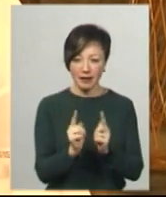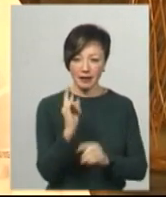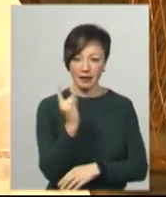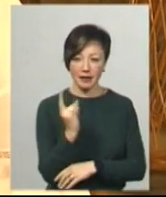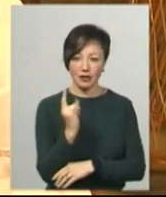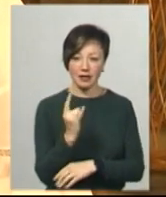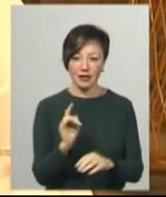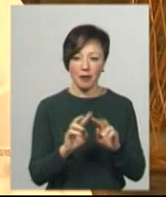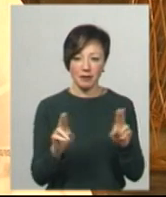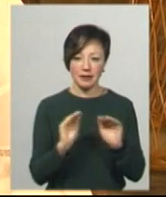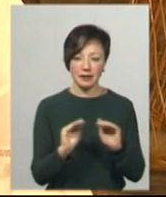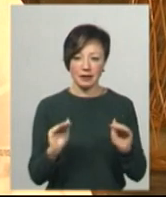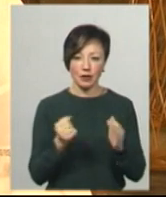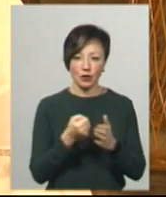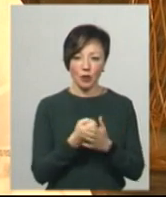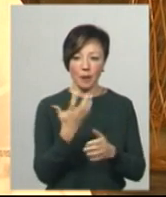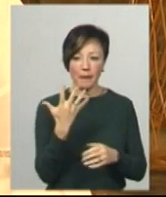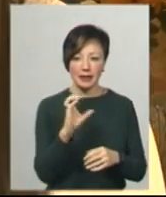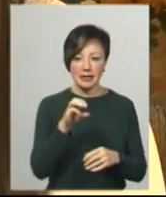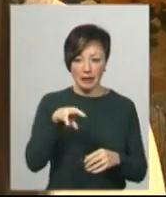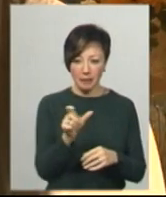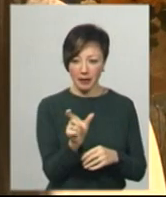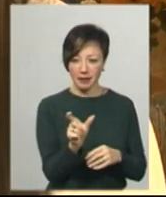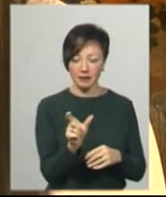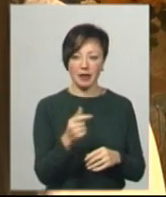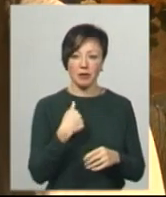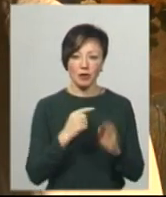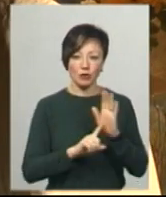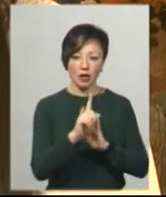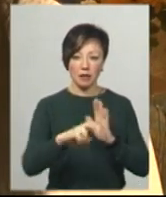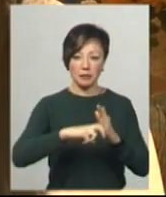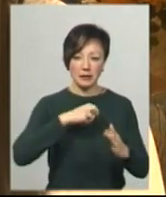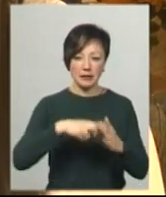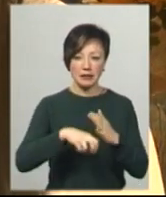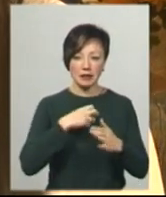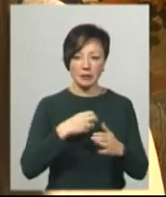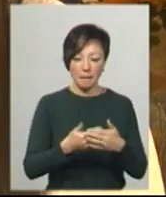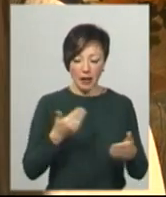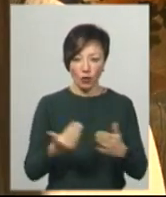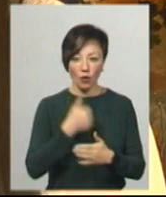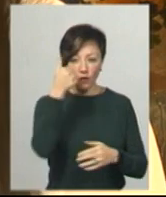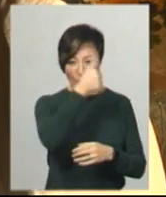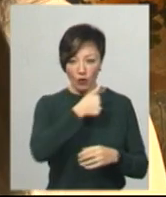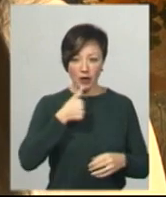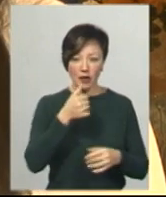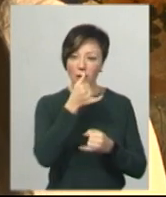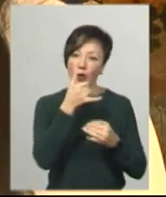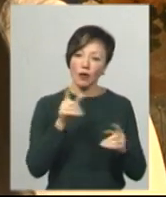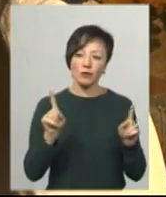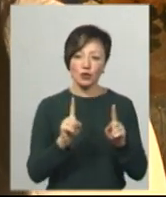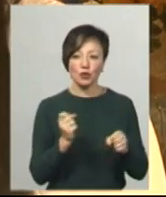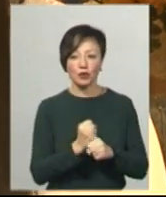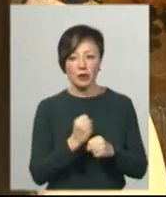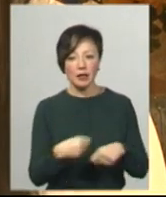До п'яти сантиметрів. Мені почали писати, особливо перед Новим роком, що не могли б ви щось